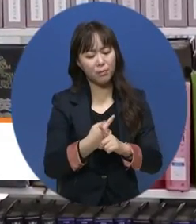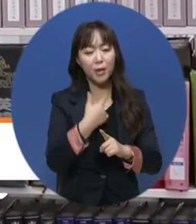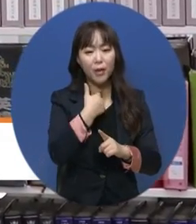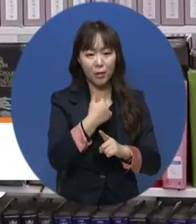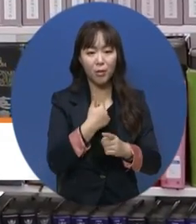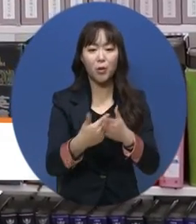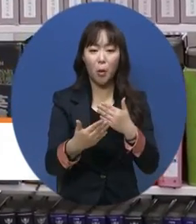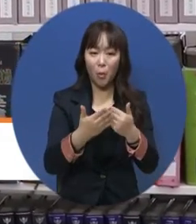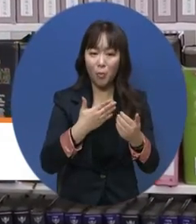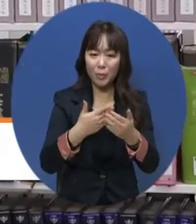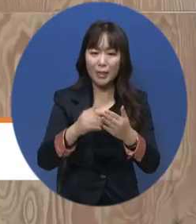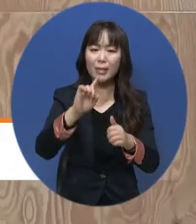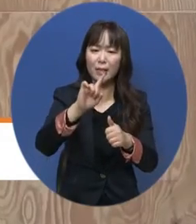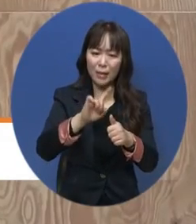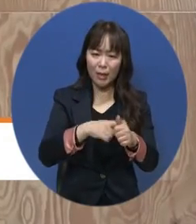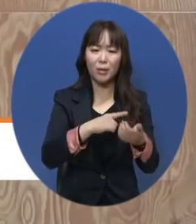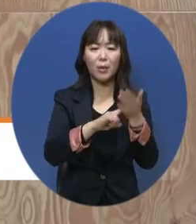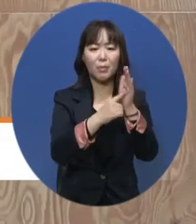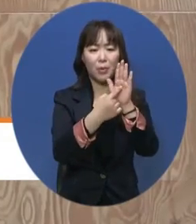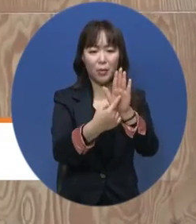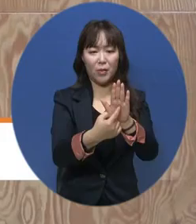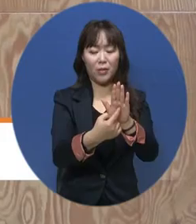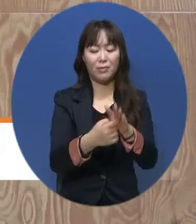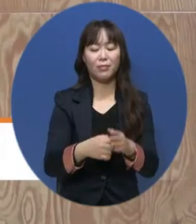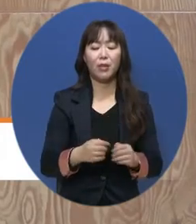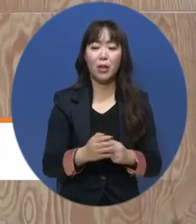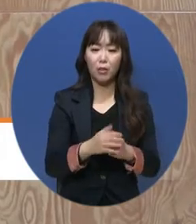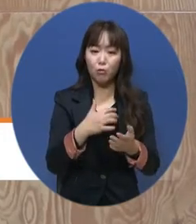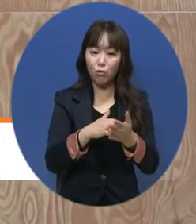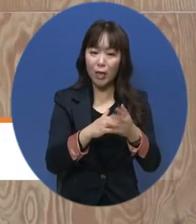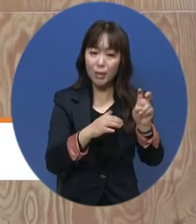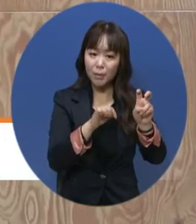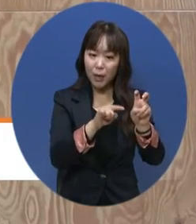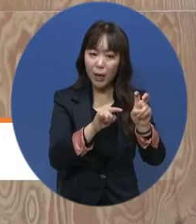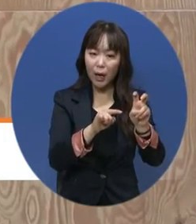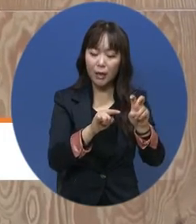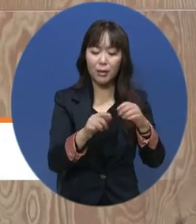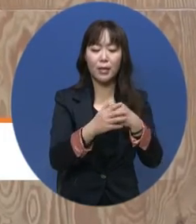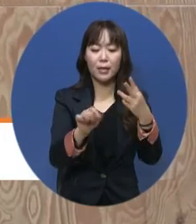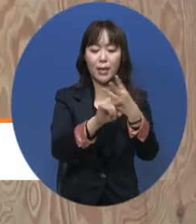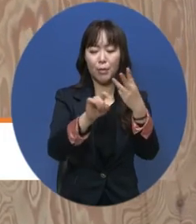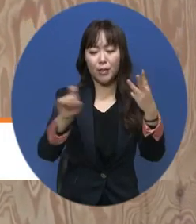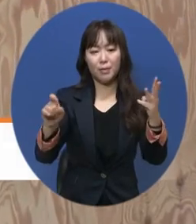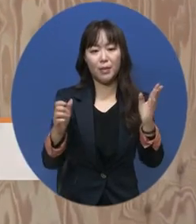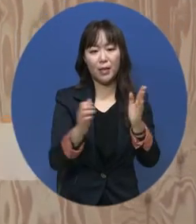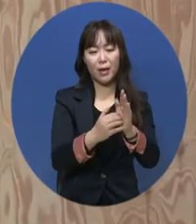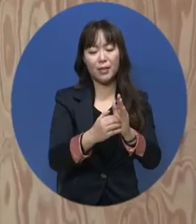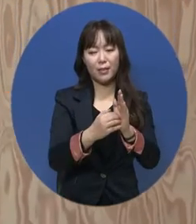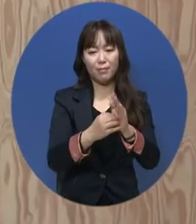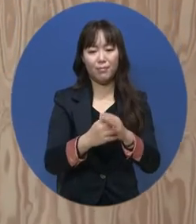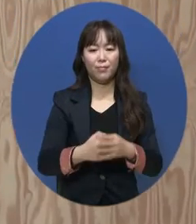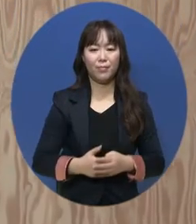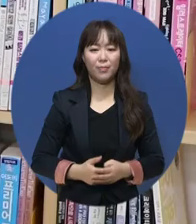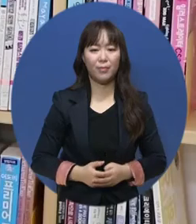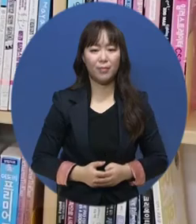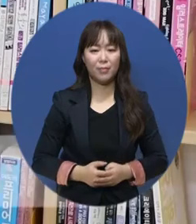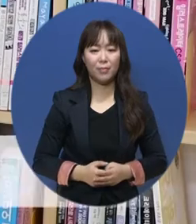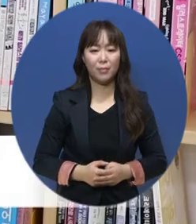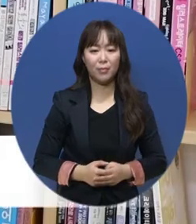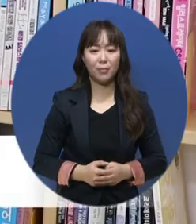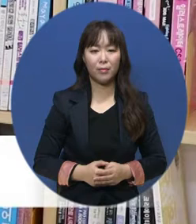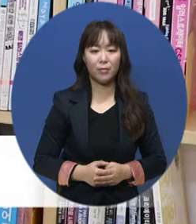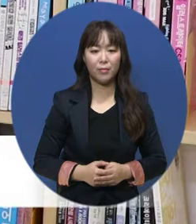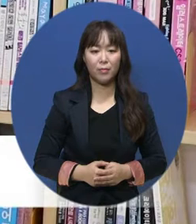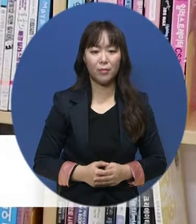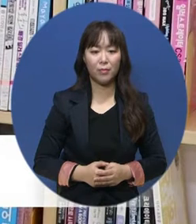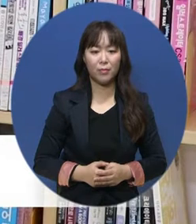작가의 경험을 자연스럽게 표현한 작품 20점이 다음 달 10일까지 선을 보입니다. 저희